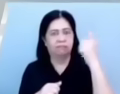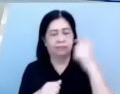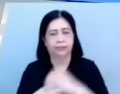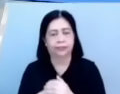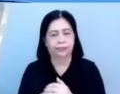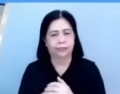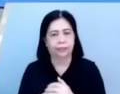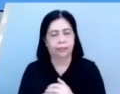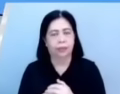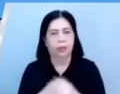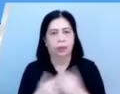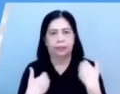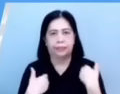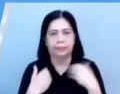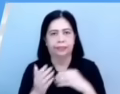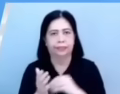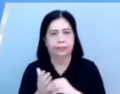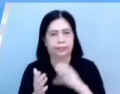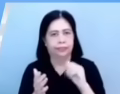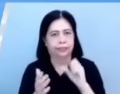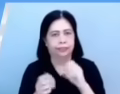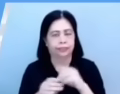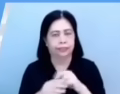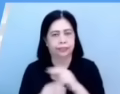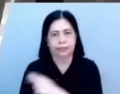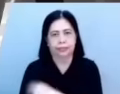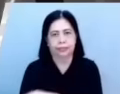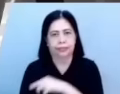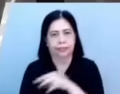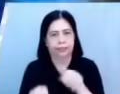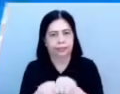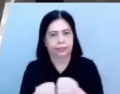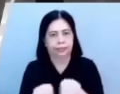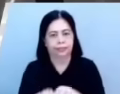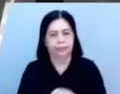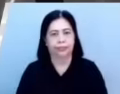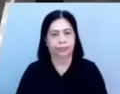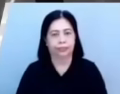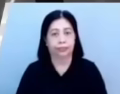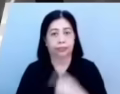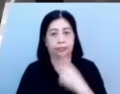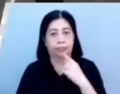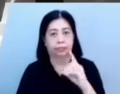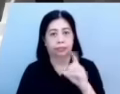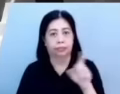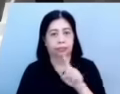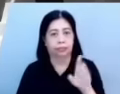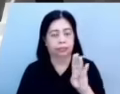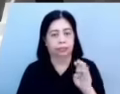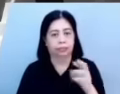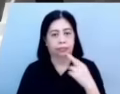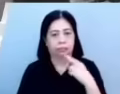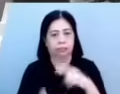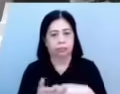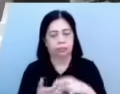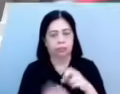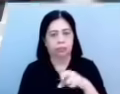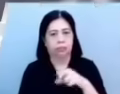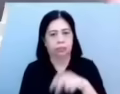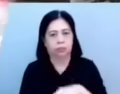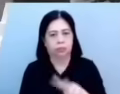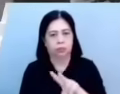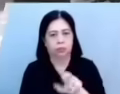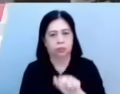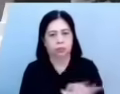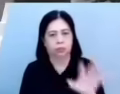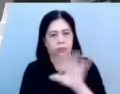kaso ang naitala sa isang ospital sa Marikina. Sa ulat ng Super Radio DZWB, pasado alas 12:30 kaninang madaling araw,